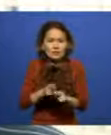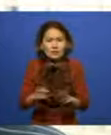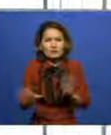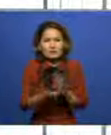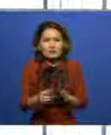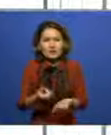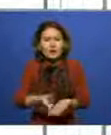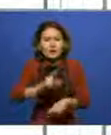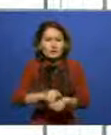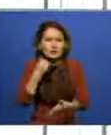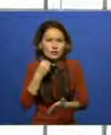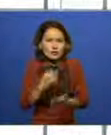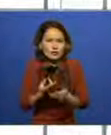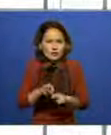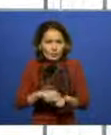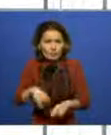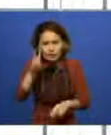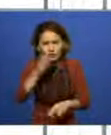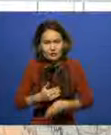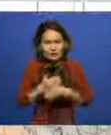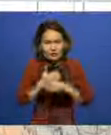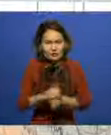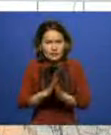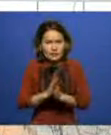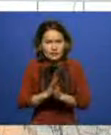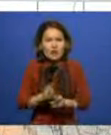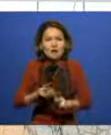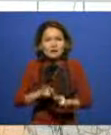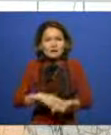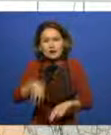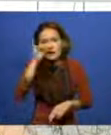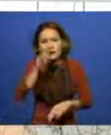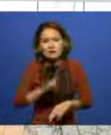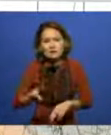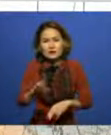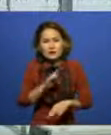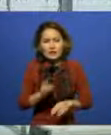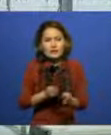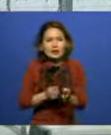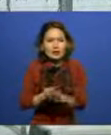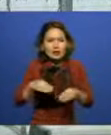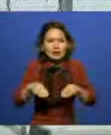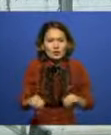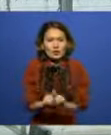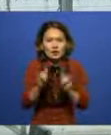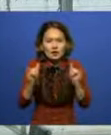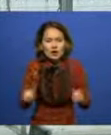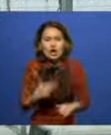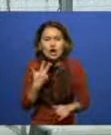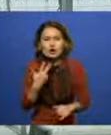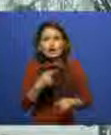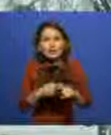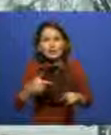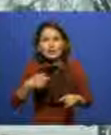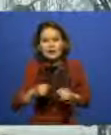әсер етеді. Дегенмен мұндағылар қол қусырып қарап отырған жоқ. Ел нарығын отандық өнімге толтыру бағытында тынымсыз еңбек етуде. Бүгінде 3,5 гектар аумақта